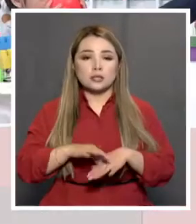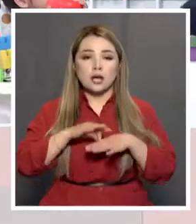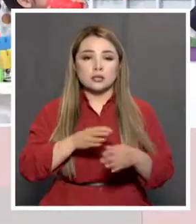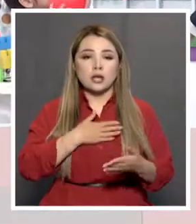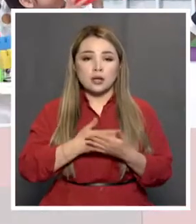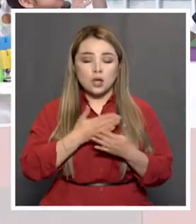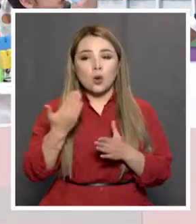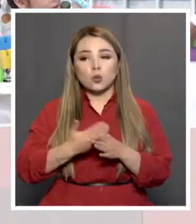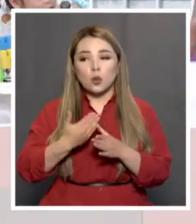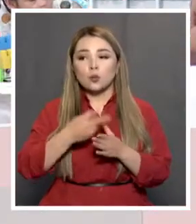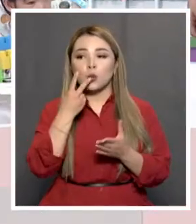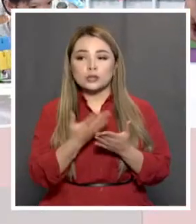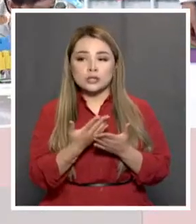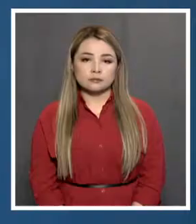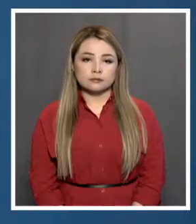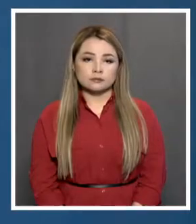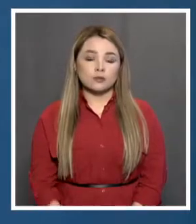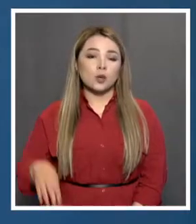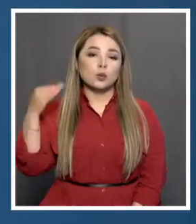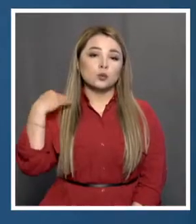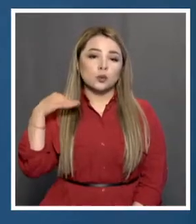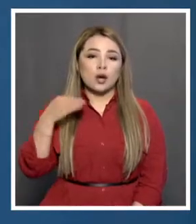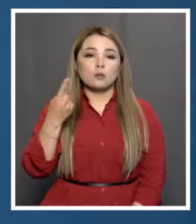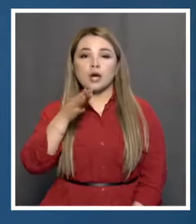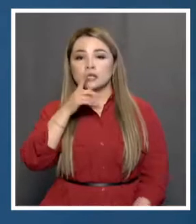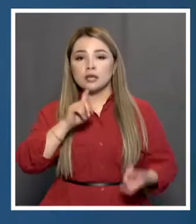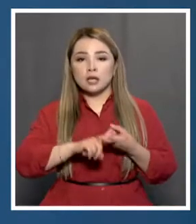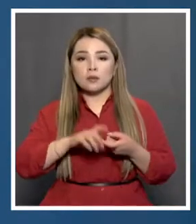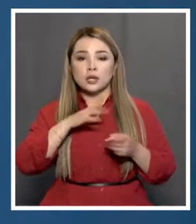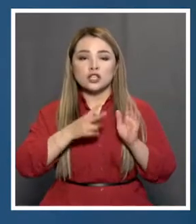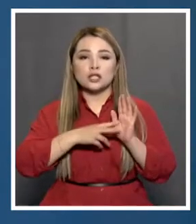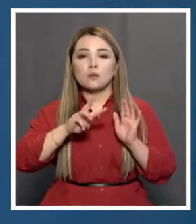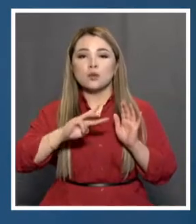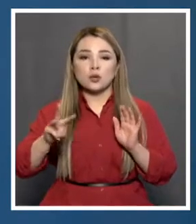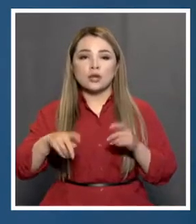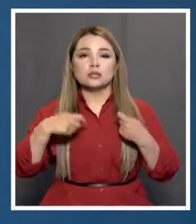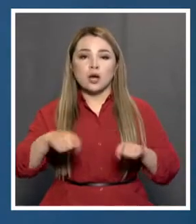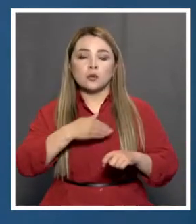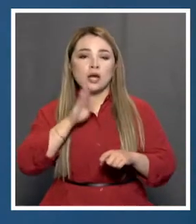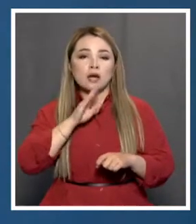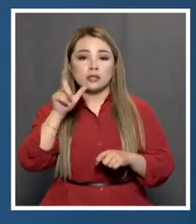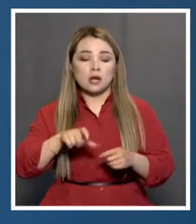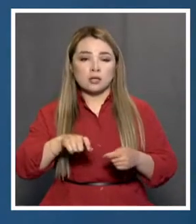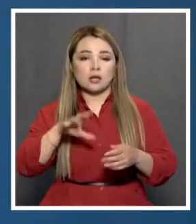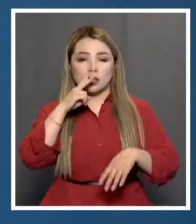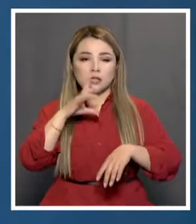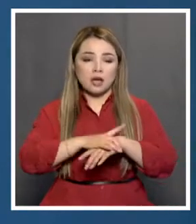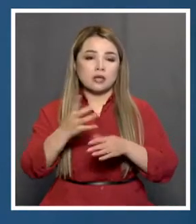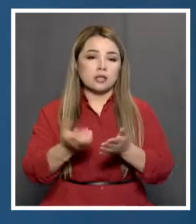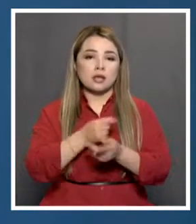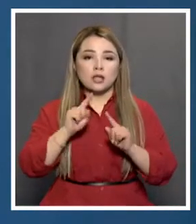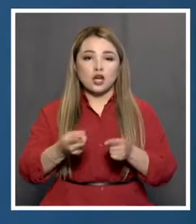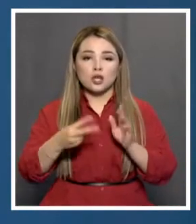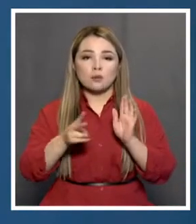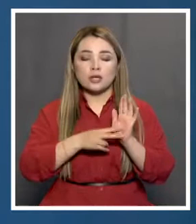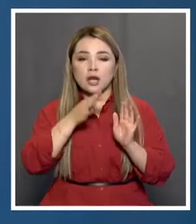балғындарға қолдау көрсетейік. Түркістанда 1 жасар сәбиін 7 миллион теңгеге сатпақ болған әйел ұсталды. 27 жастағы келіншек